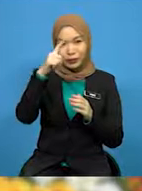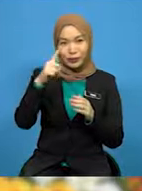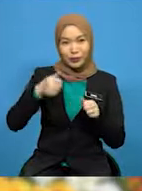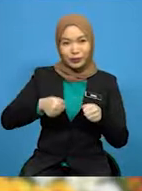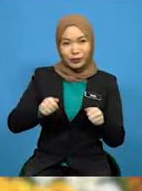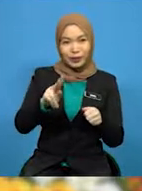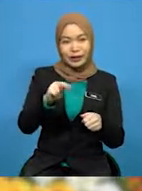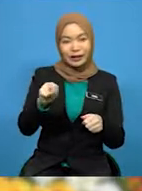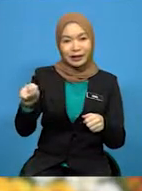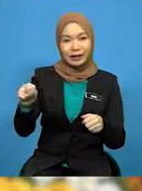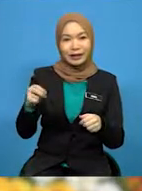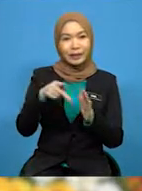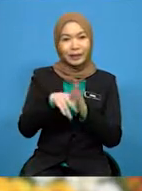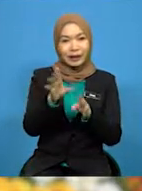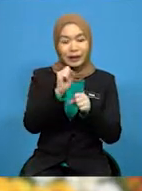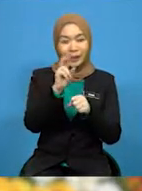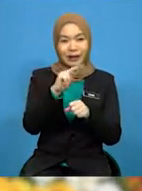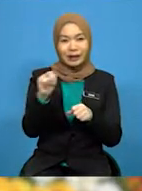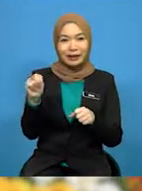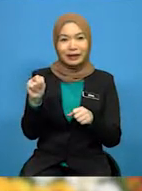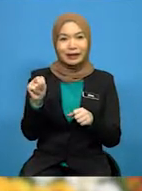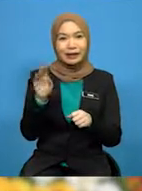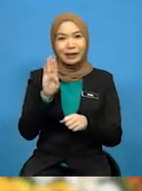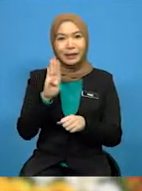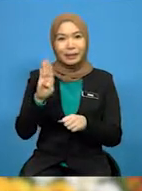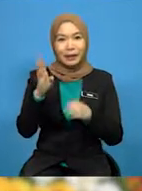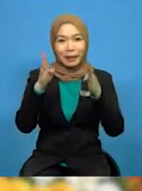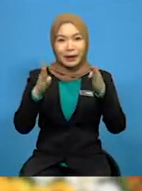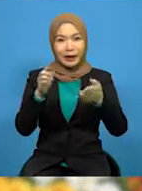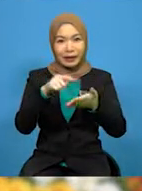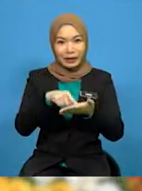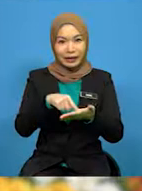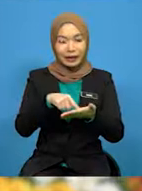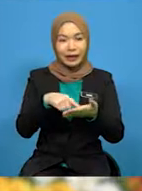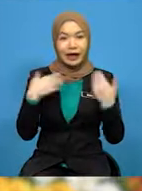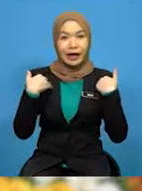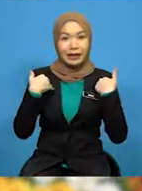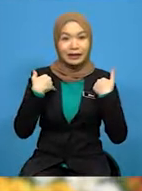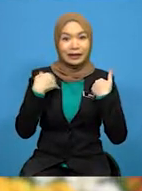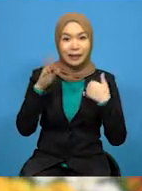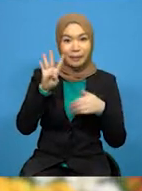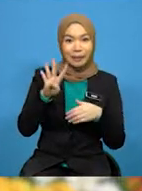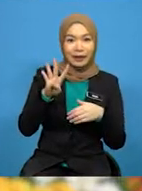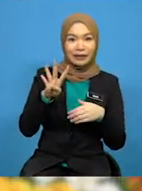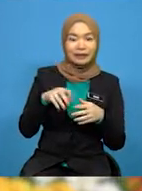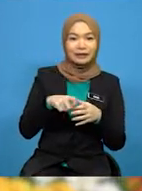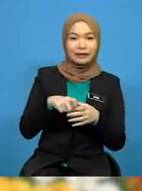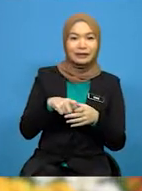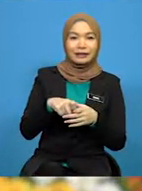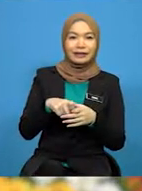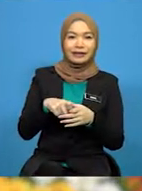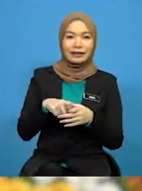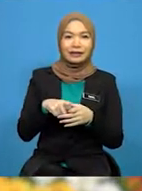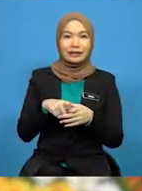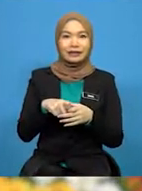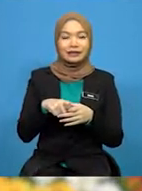pendapatan empat sektor untuk berlaku kena ada empat pihak yang terlibat, iaitu isi rumah, firma,